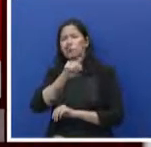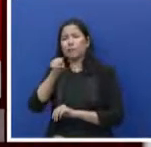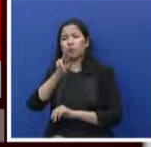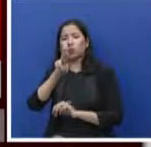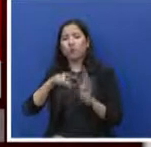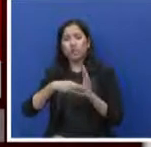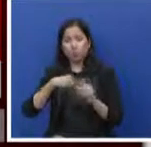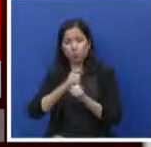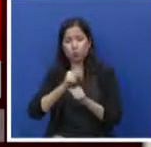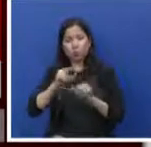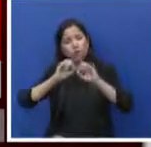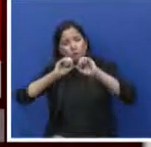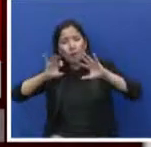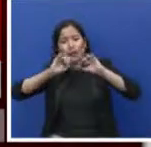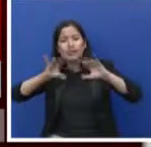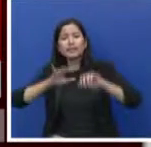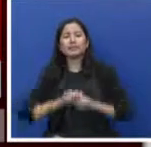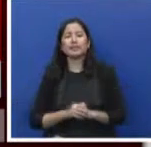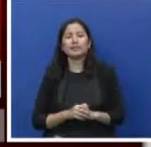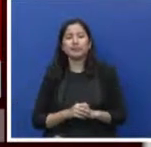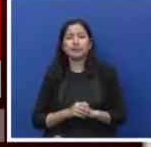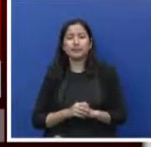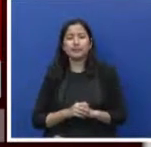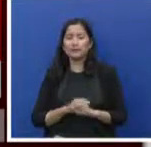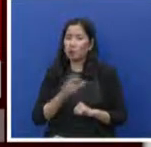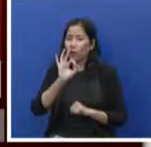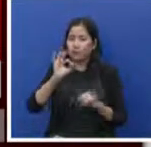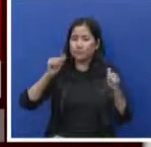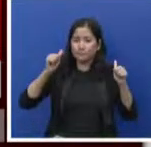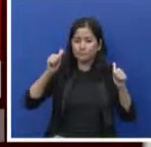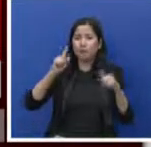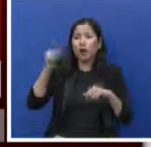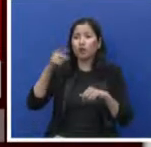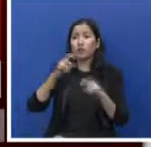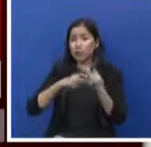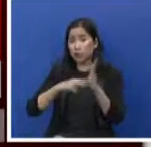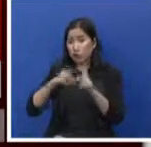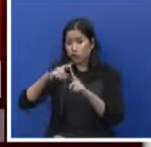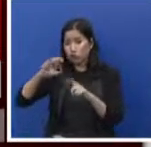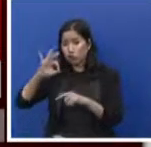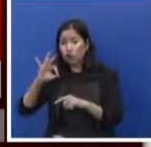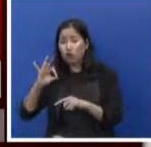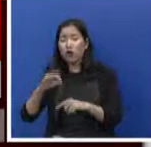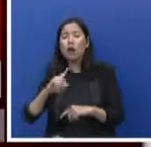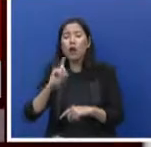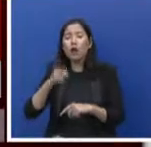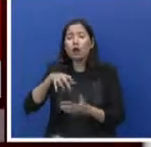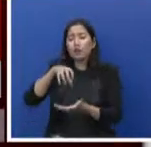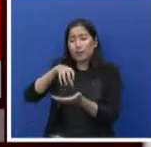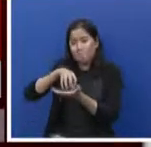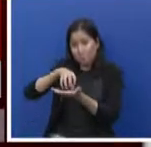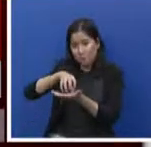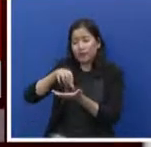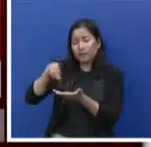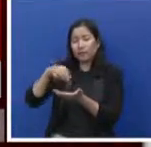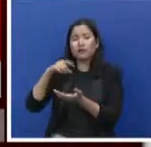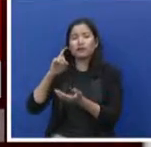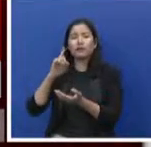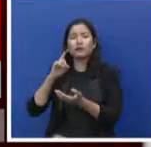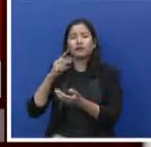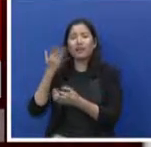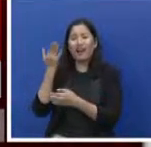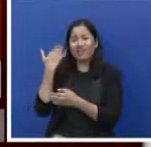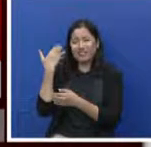akan informasikan. Oke, siap. Dan kalau Mbak Sinto? Untuk penyediaan tempat, tentunya sebagaimana